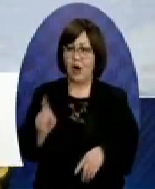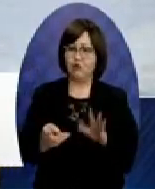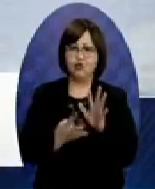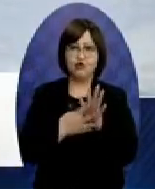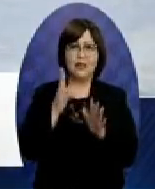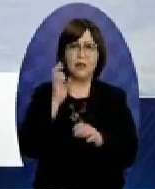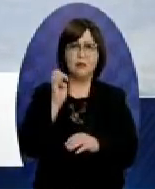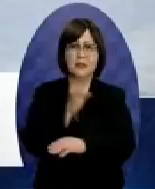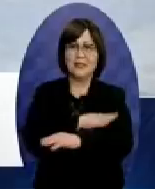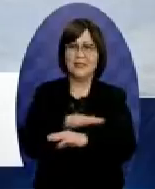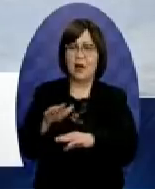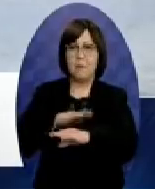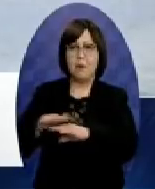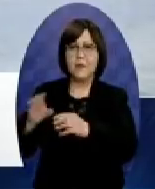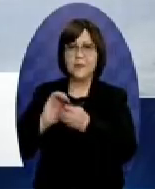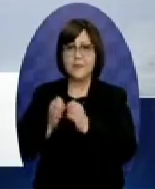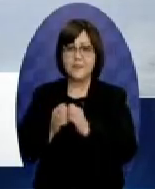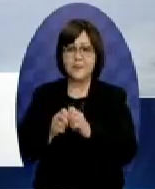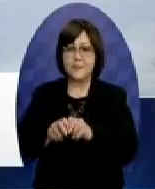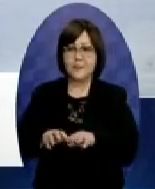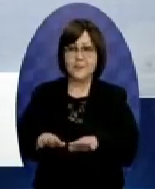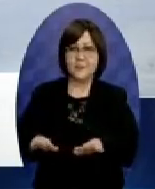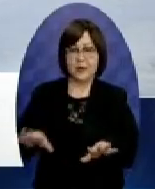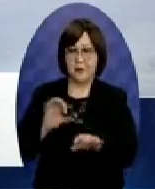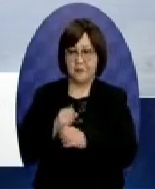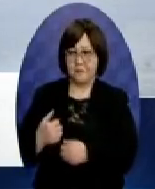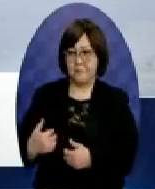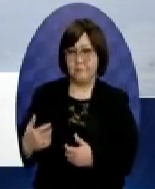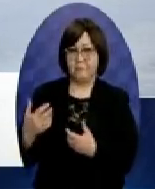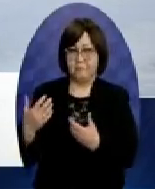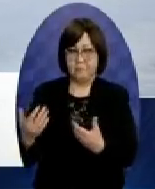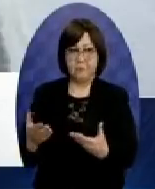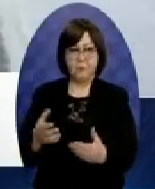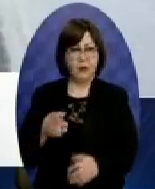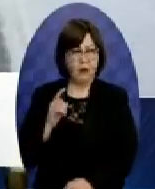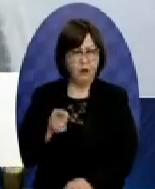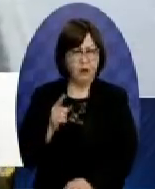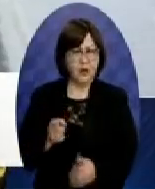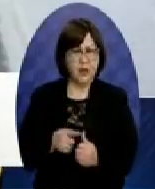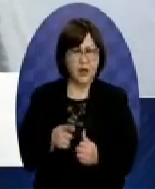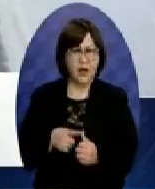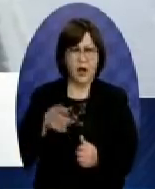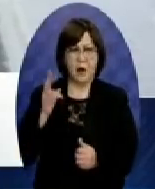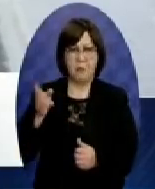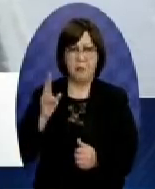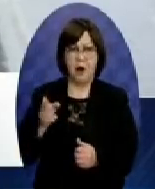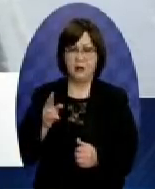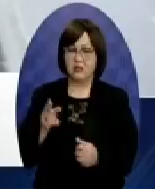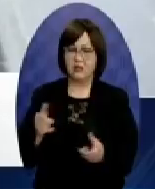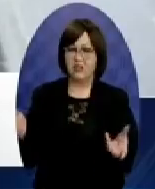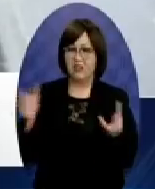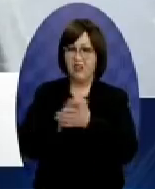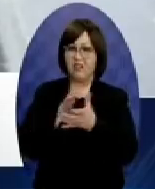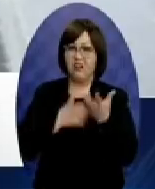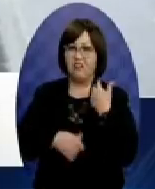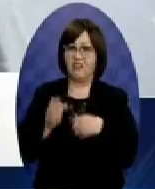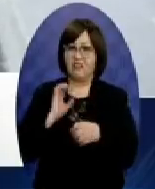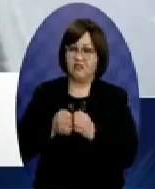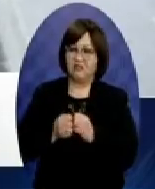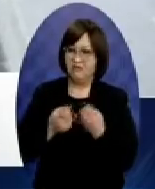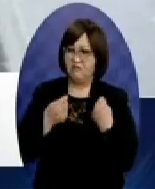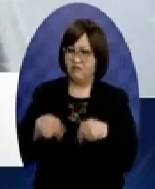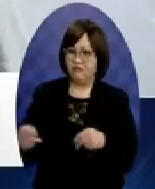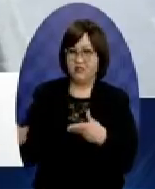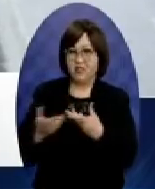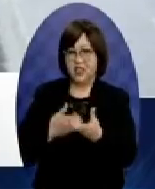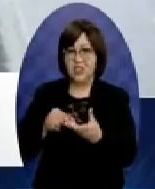танилцууллаа. Төслийн гүйцэтгэгч Синохайдро Корпорейшн Лимитед компанитай арилжааны гэрээг яралтай шинжлэх, за үүний дараа төслийн тусгайлсан